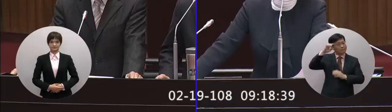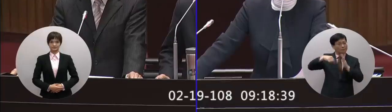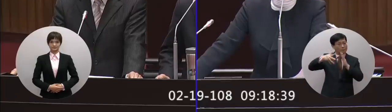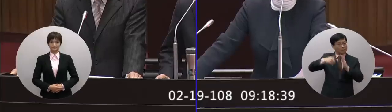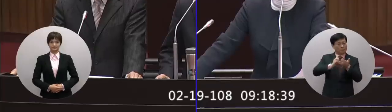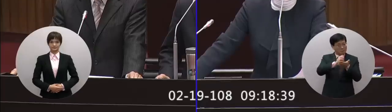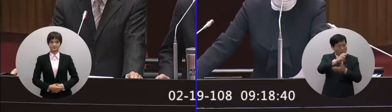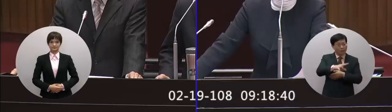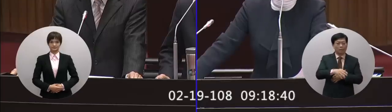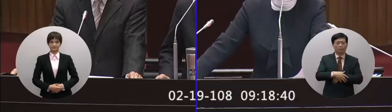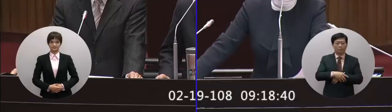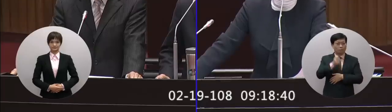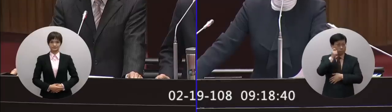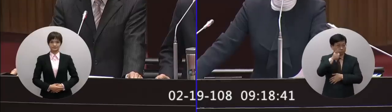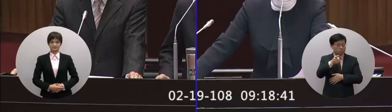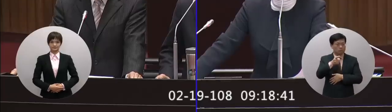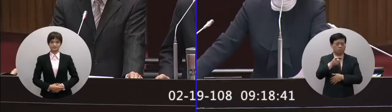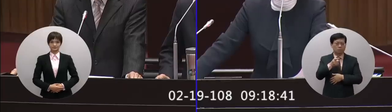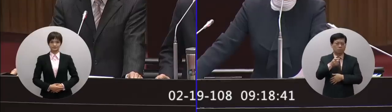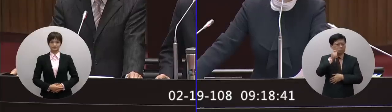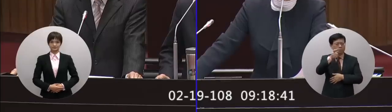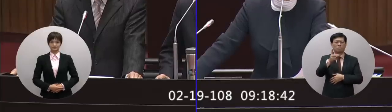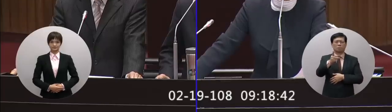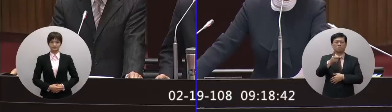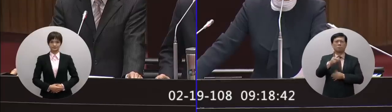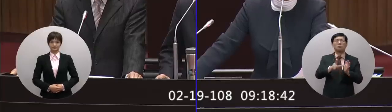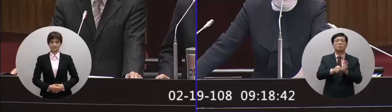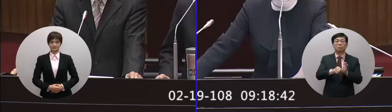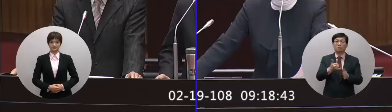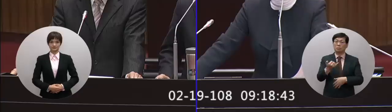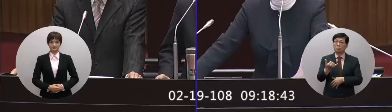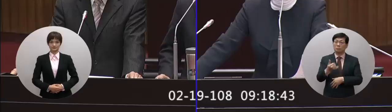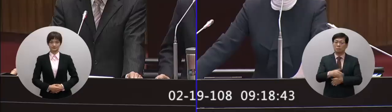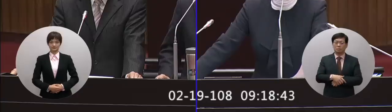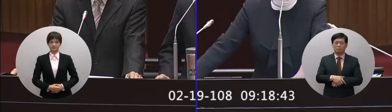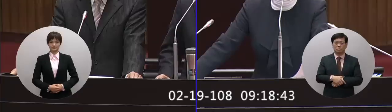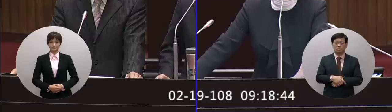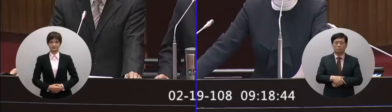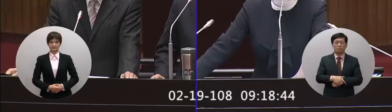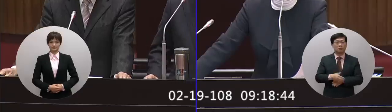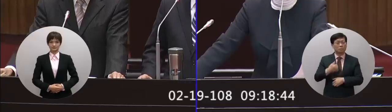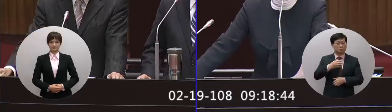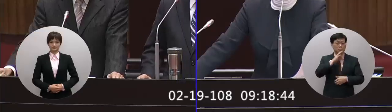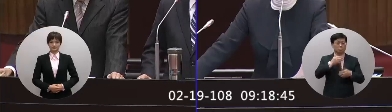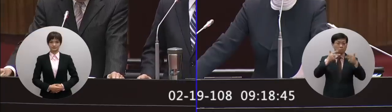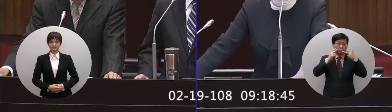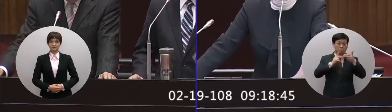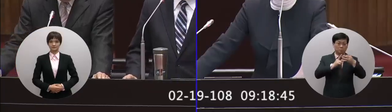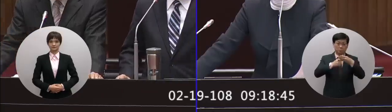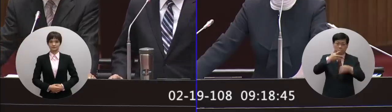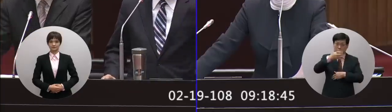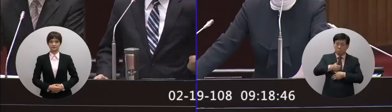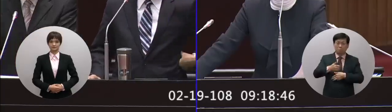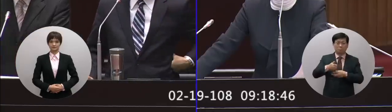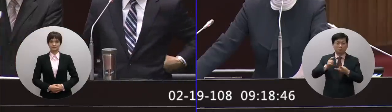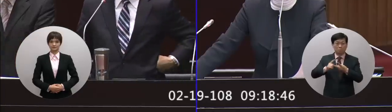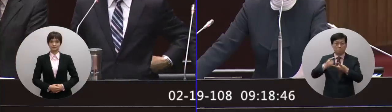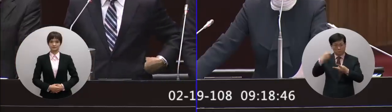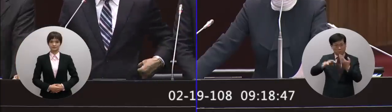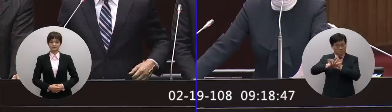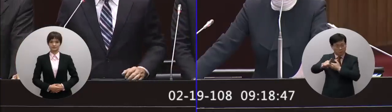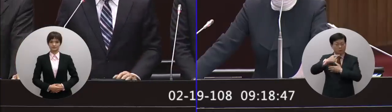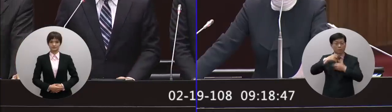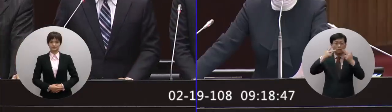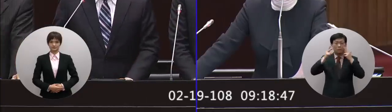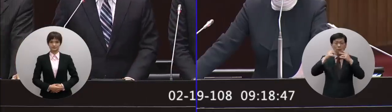长报告，我就给你一个半月的时间，好吗？至于主委，还有另外一个原住民族的